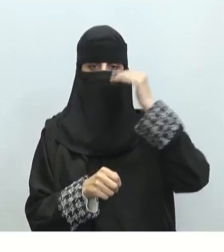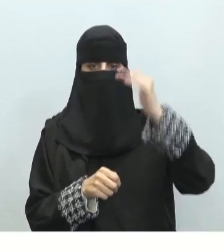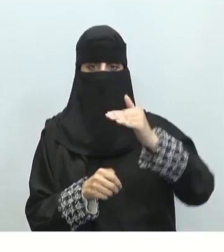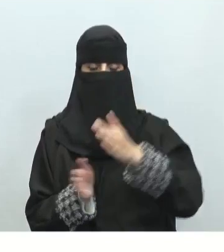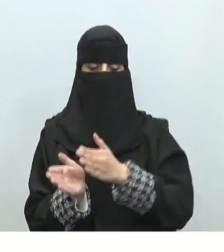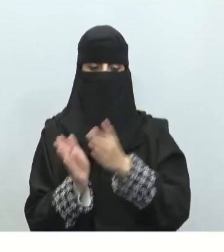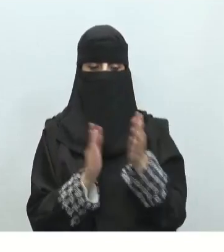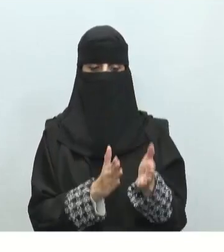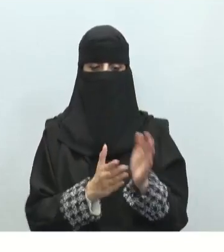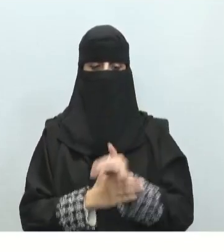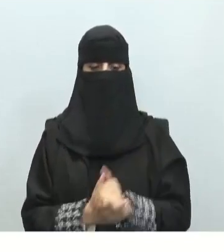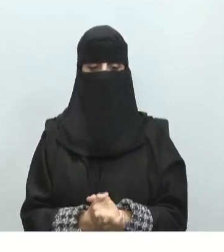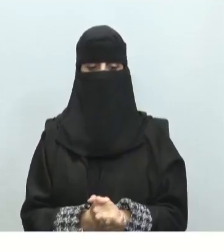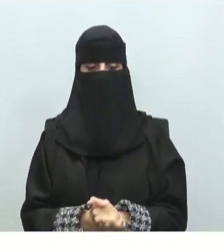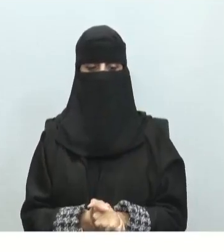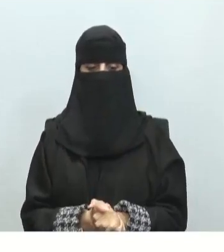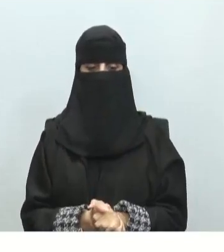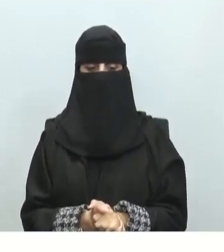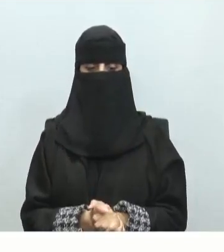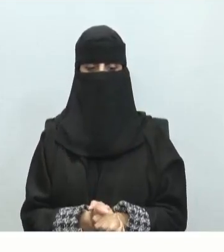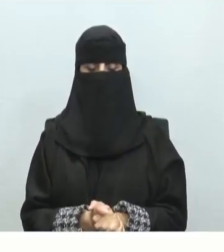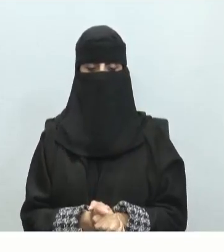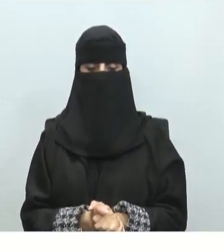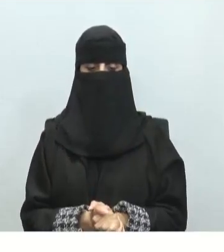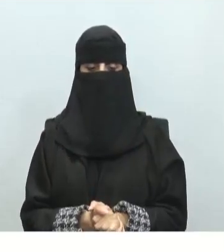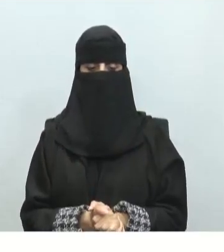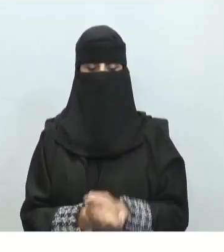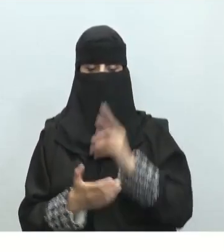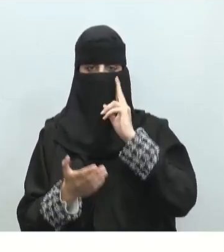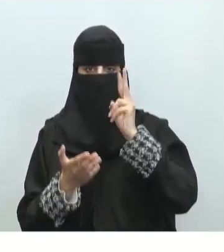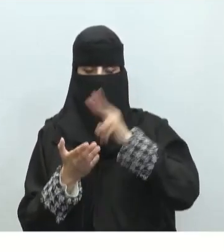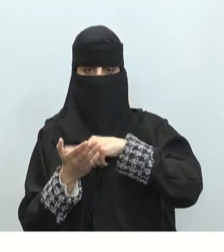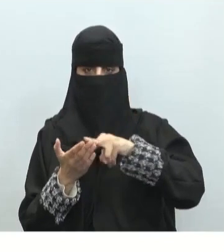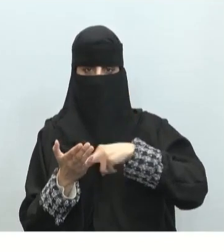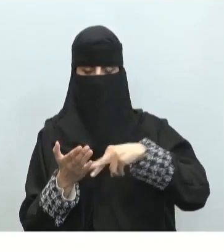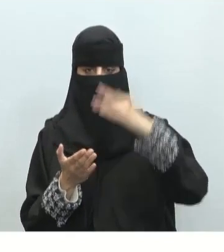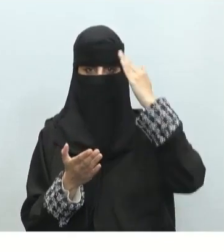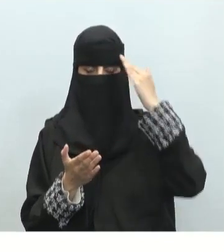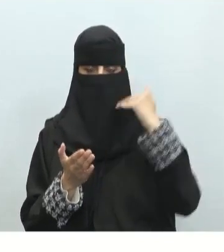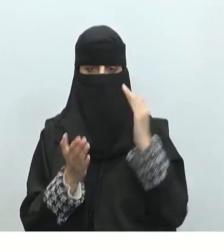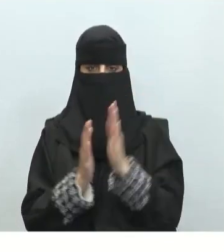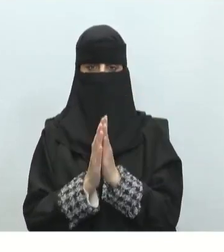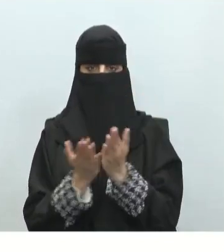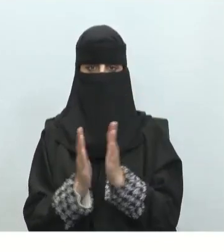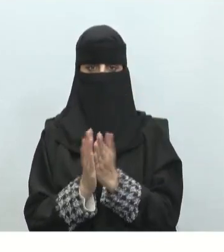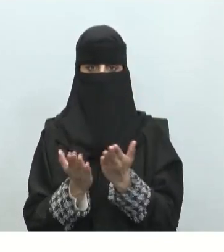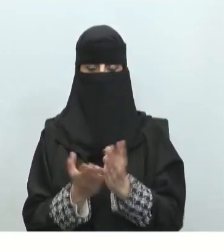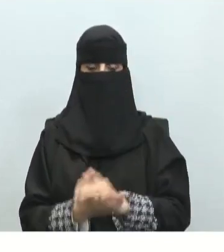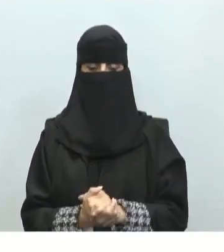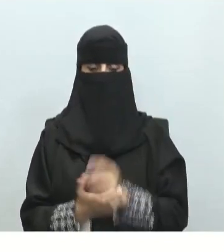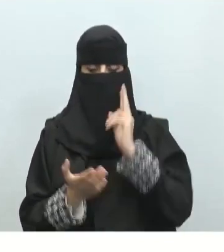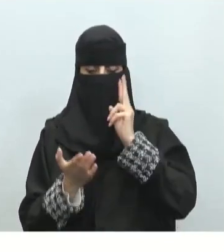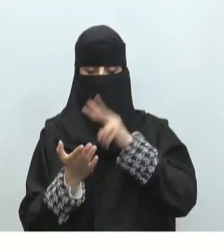ايضا الصوره الثانيه تقرا الفتاه الكتابه